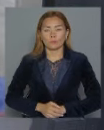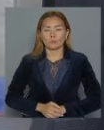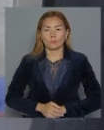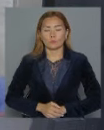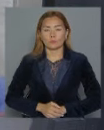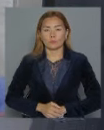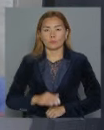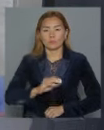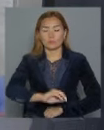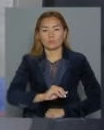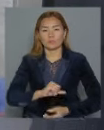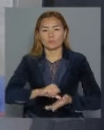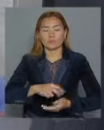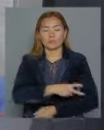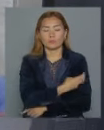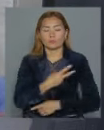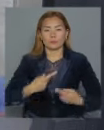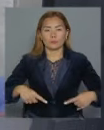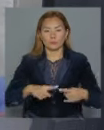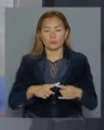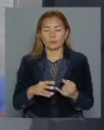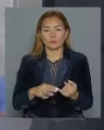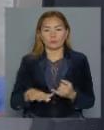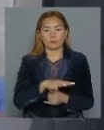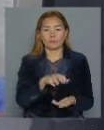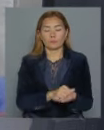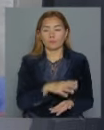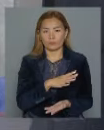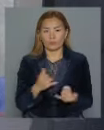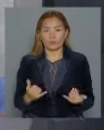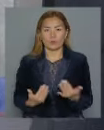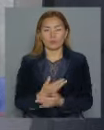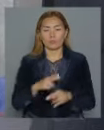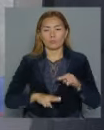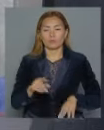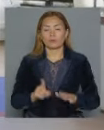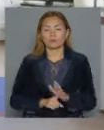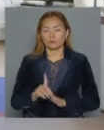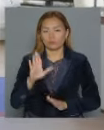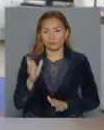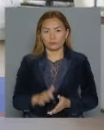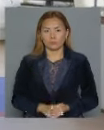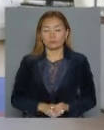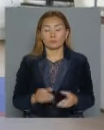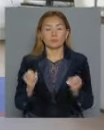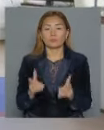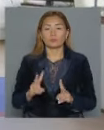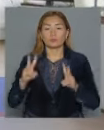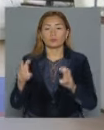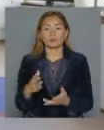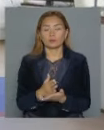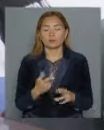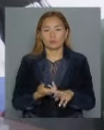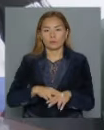деген неміз бар, медпунктқа сәйкес келетін жеріміз бар. Сол жерге уже екі құрылыс басталып жатыр. Нысан апатты деп танылған,